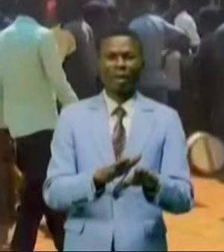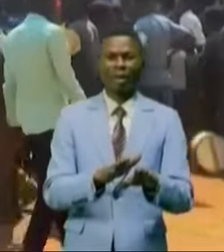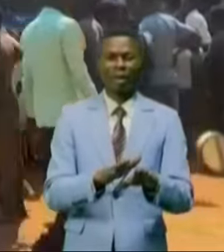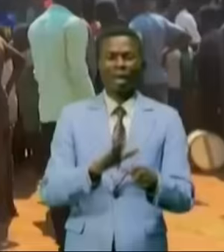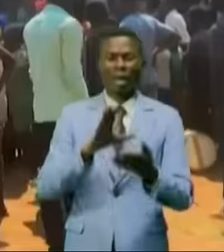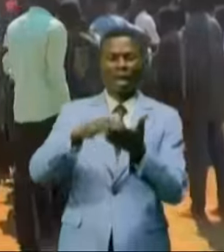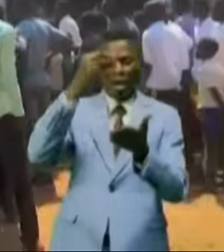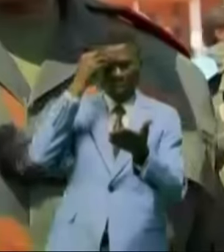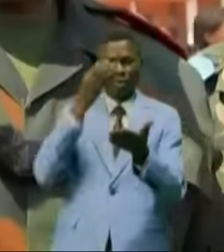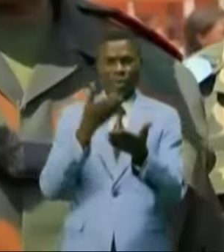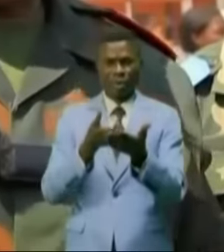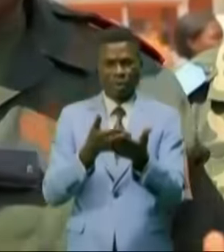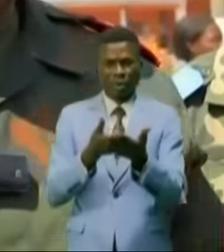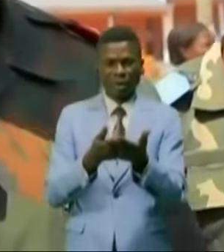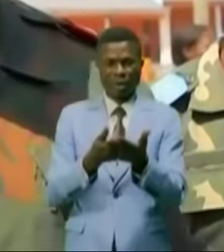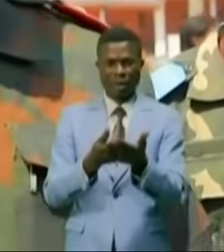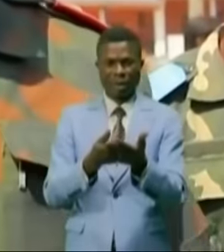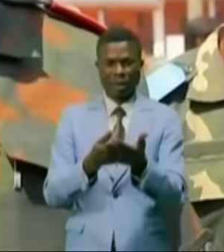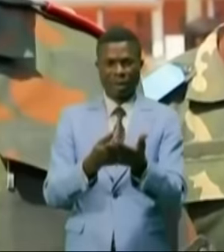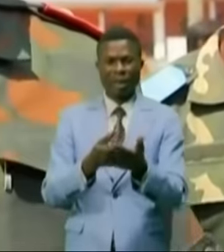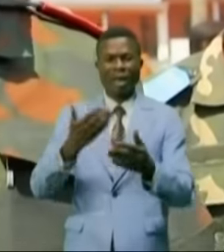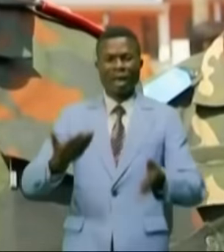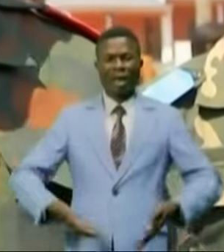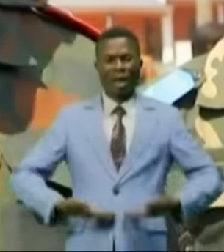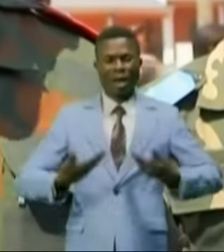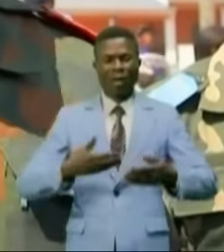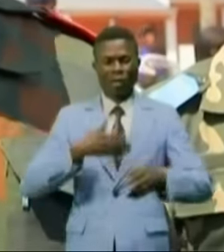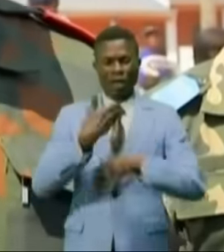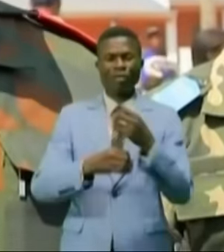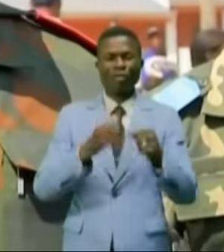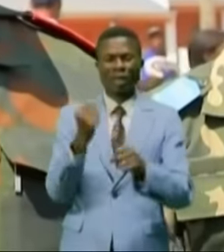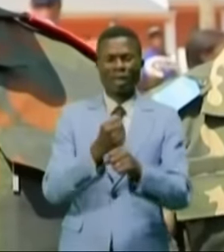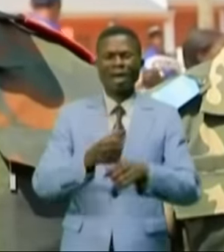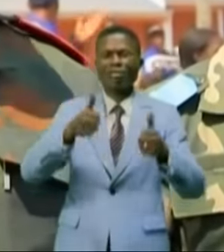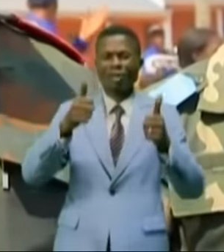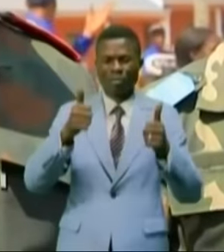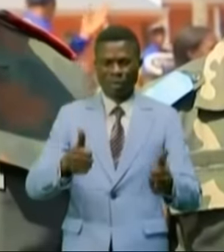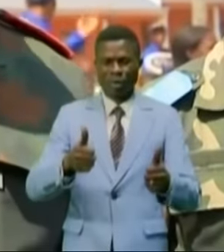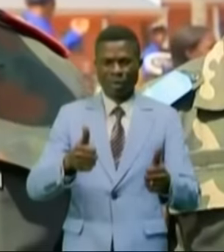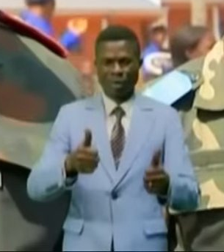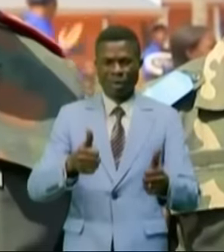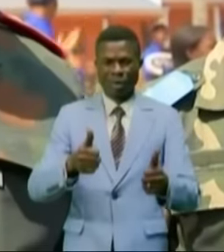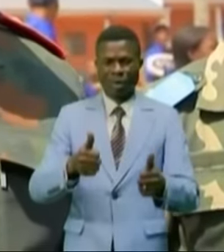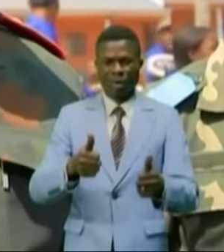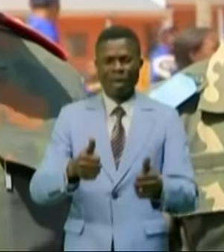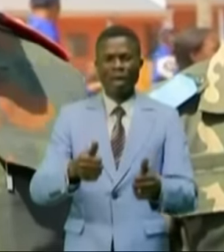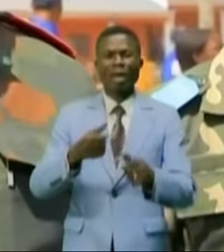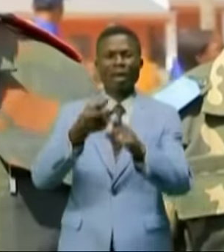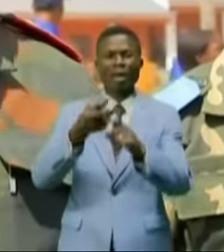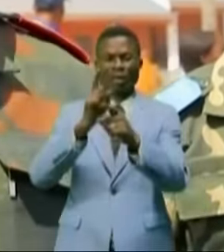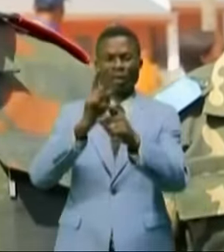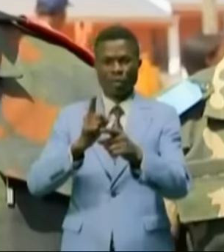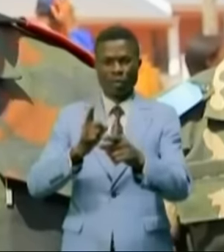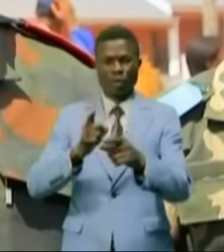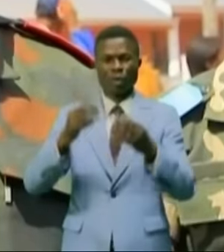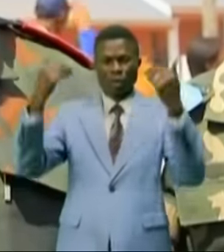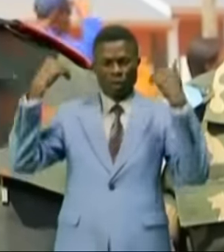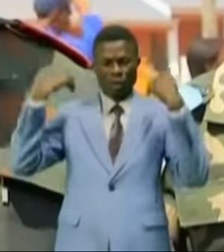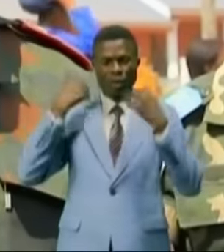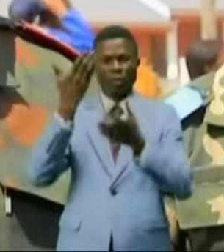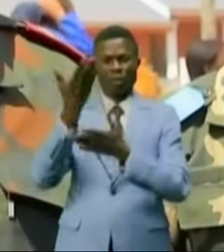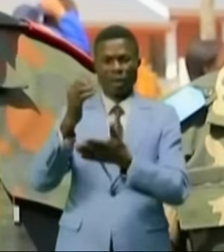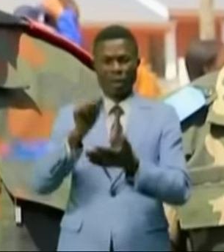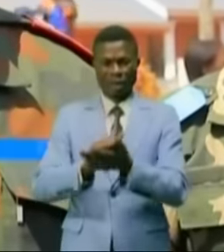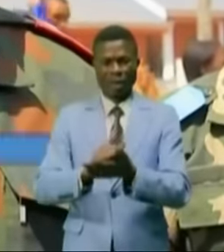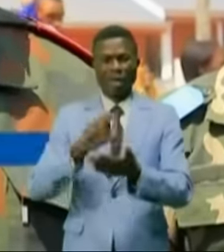apprentissage. C'est un sentiment d'avoir accompli une mission qui me fut donnée par la haute hiérarchie du pays. Et